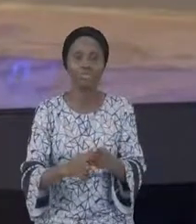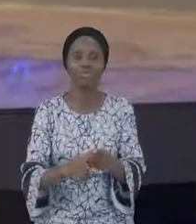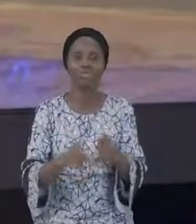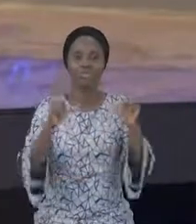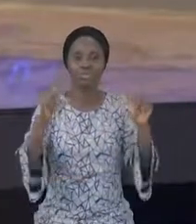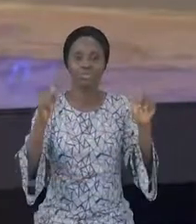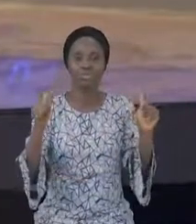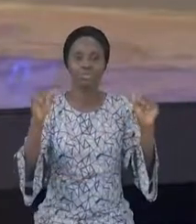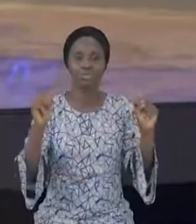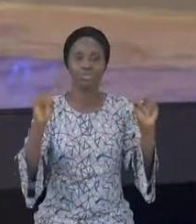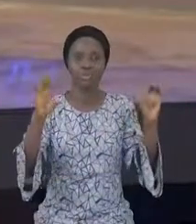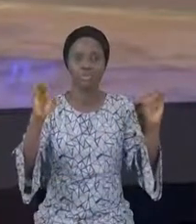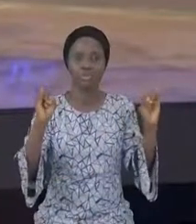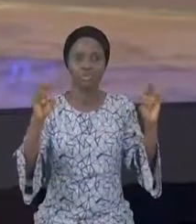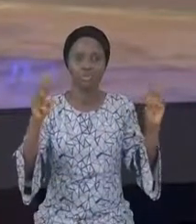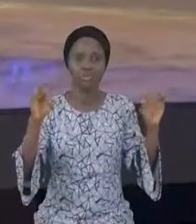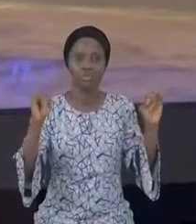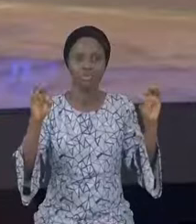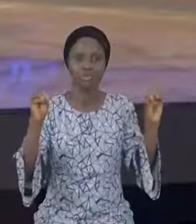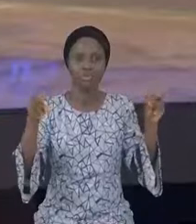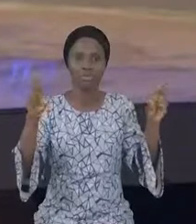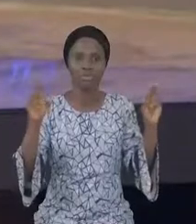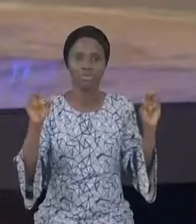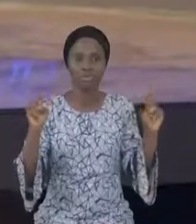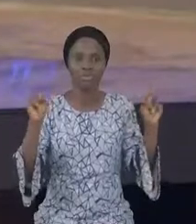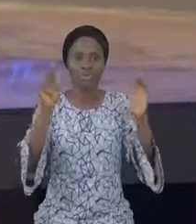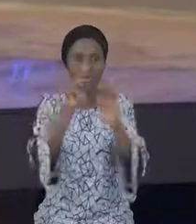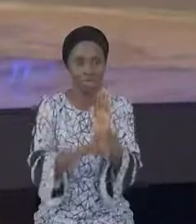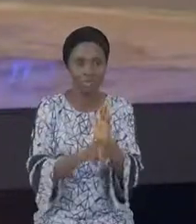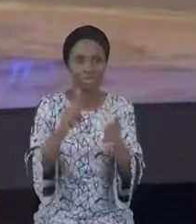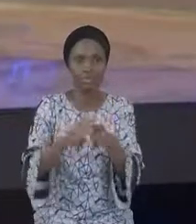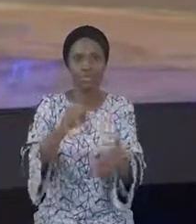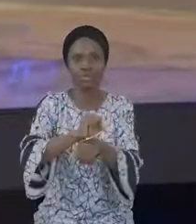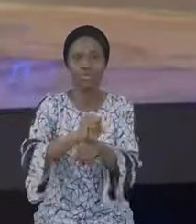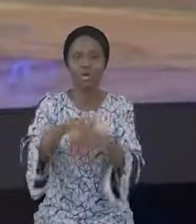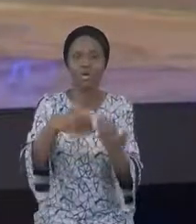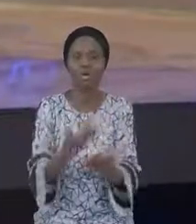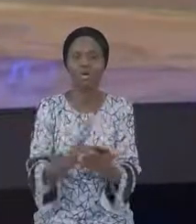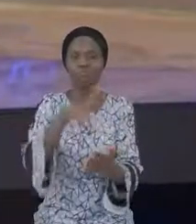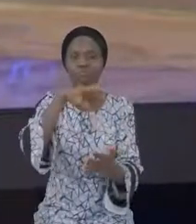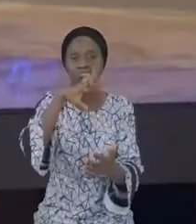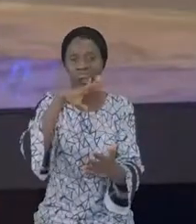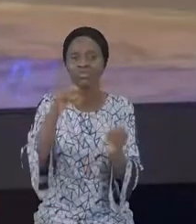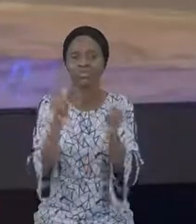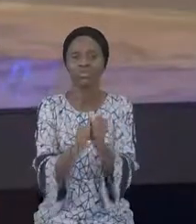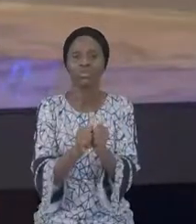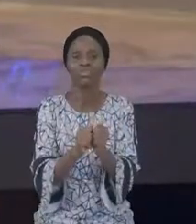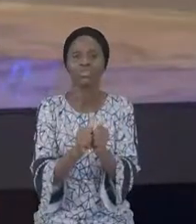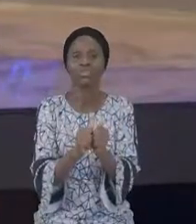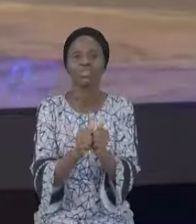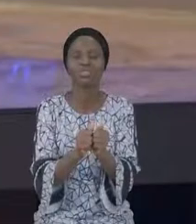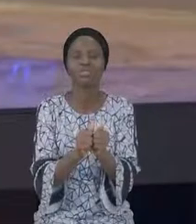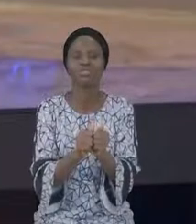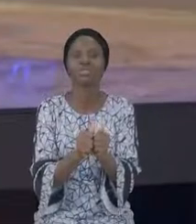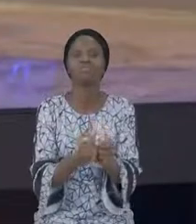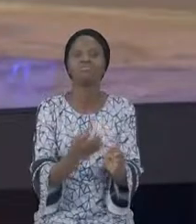espèce d'impureté jointe à la cupidité. C'est clair dans la parole de Dieu que ceux qui ne sont pas